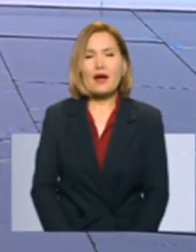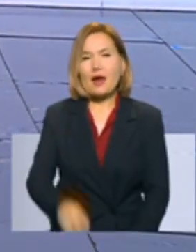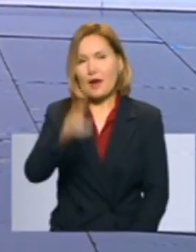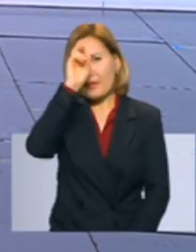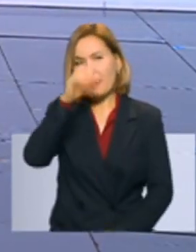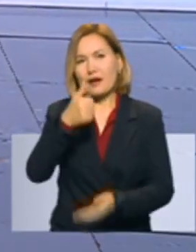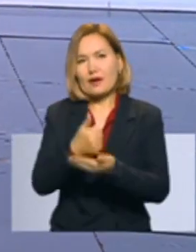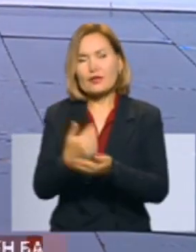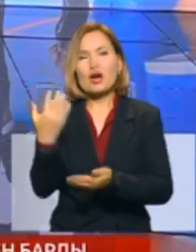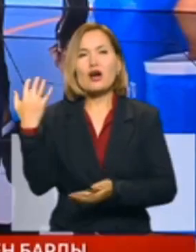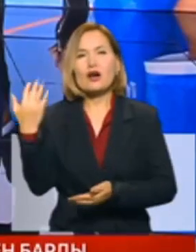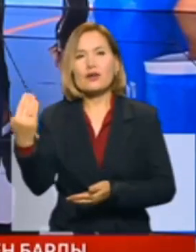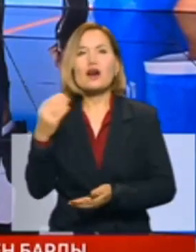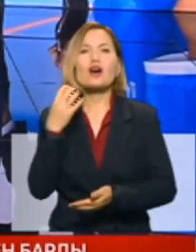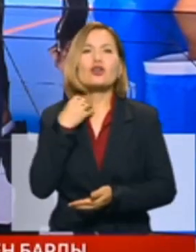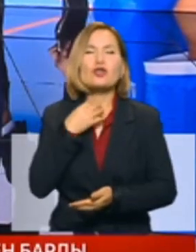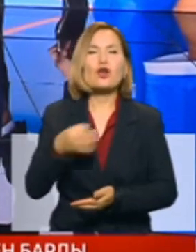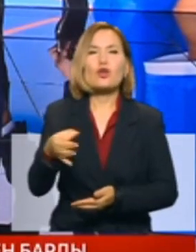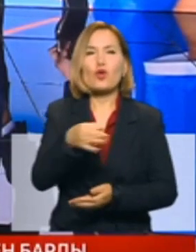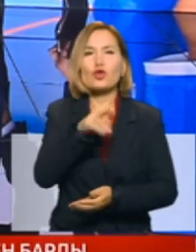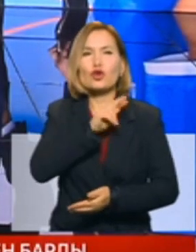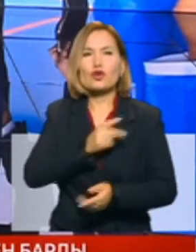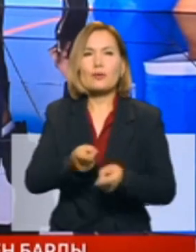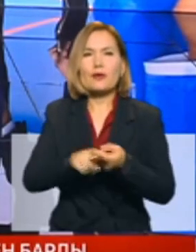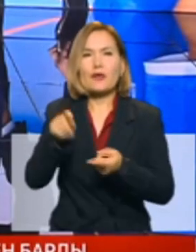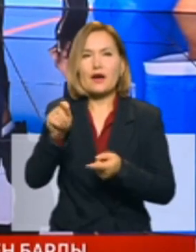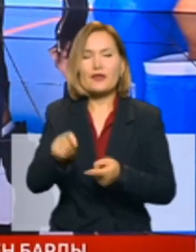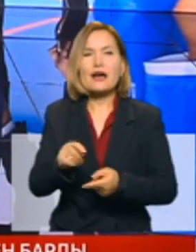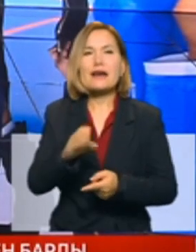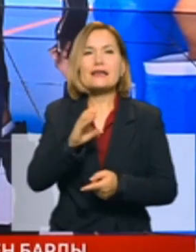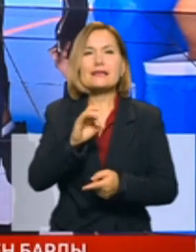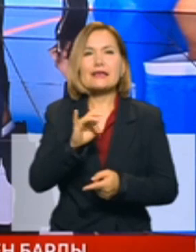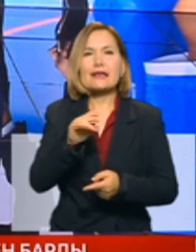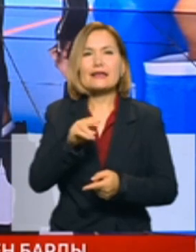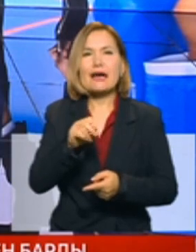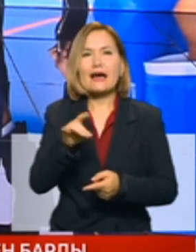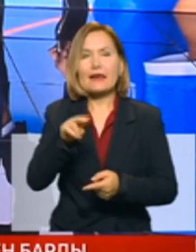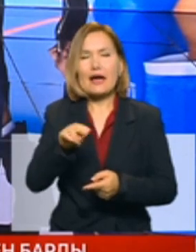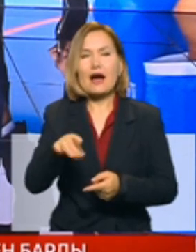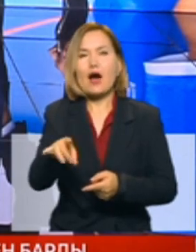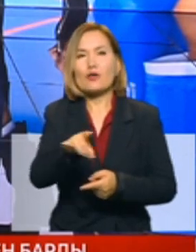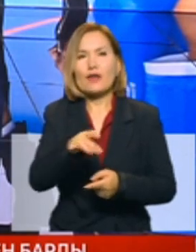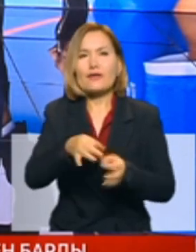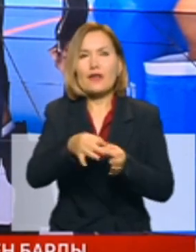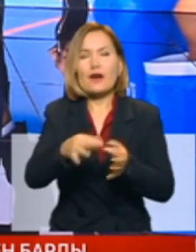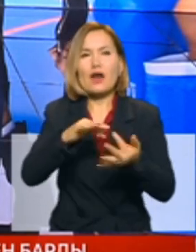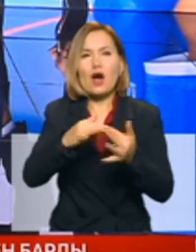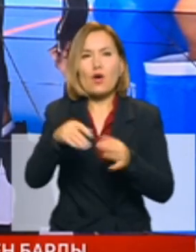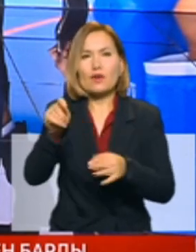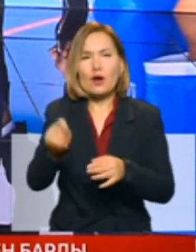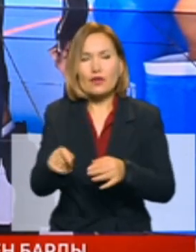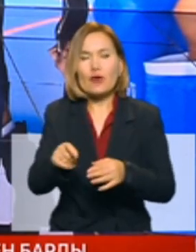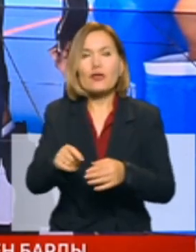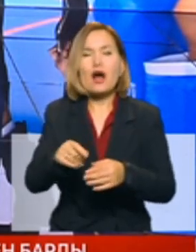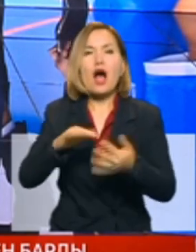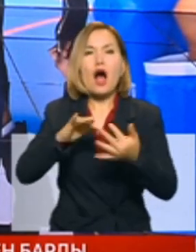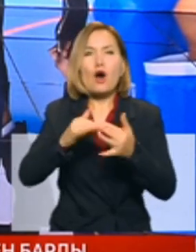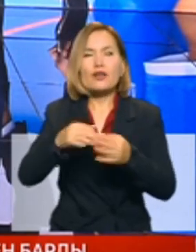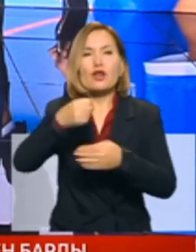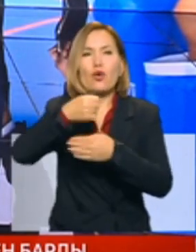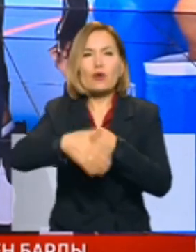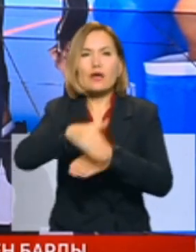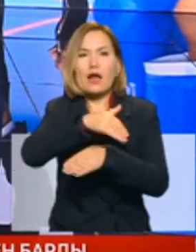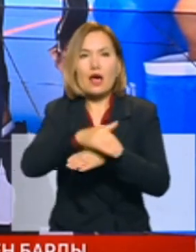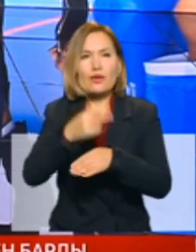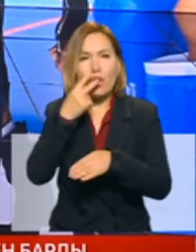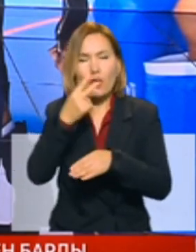Мемлекет басшысы Қызылорда облысына жұмыс сапары аясында Сырдария ауданындағы Нағи Ілиясов ауылына барды. Елді мекеннің орталық алаңын аралап,